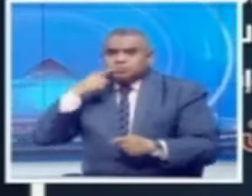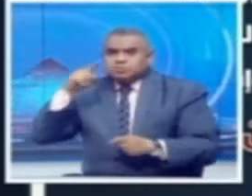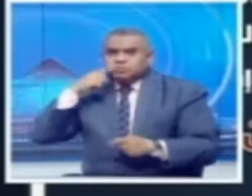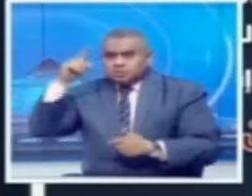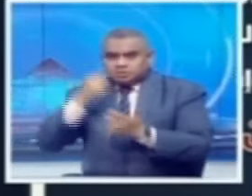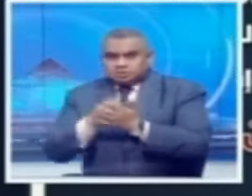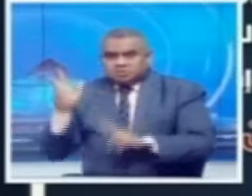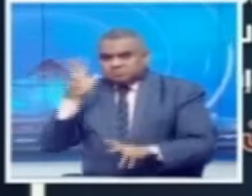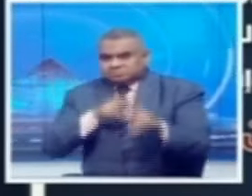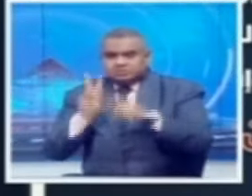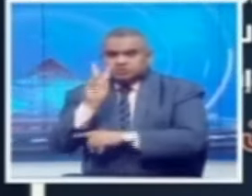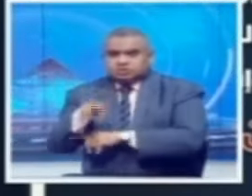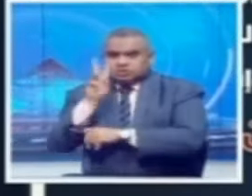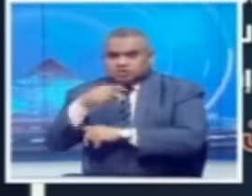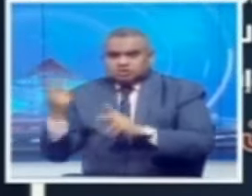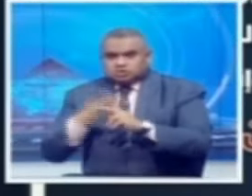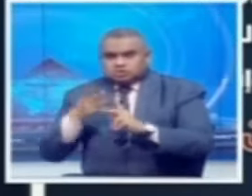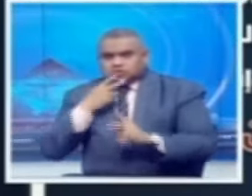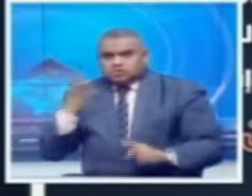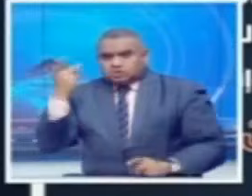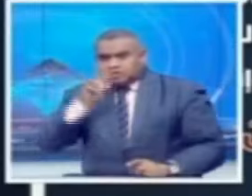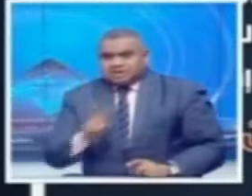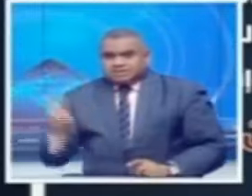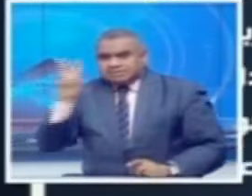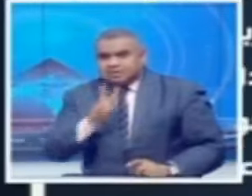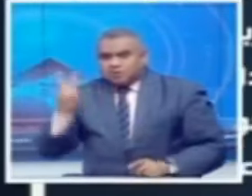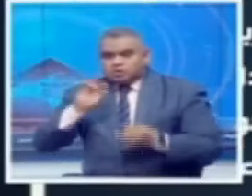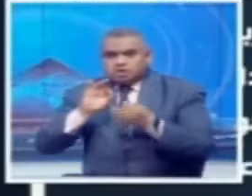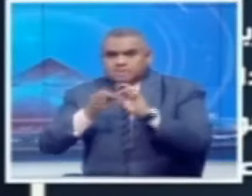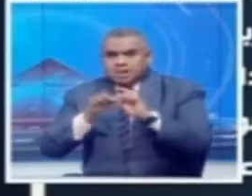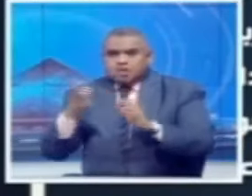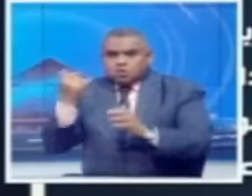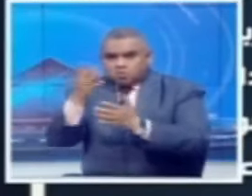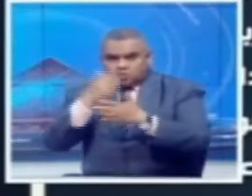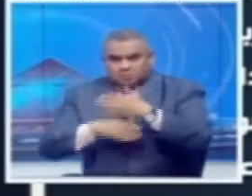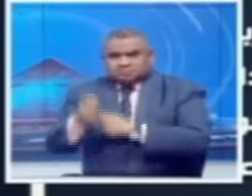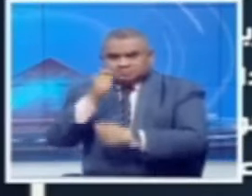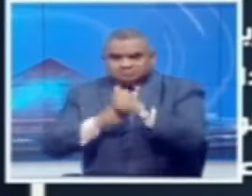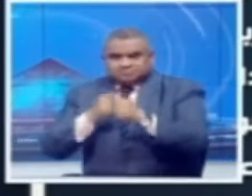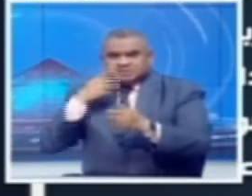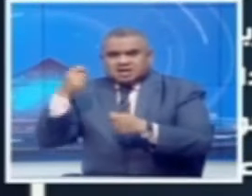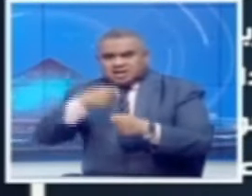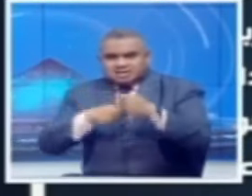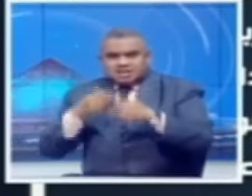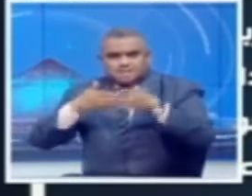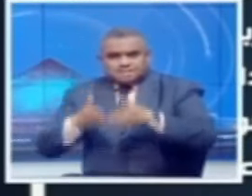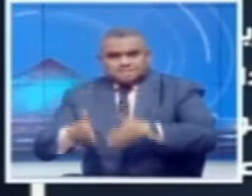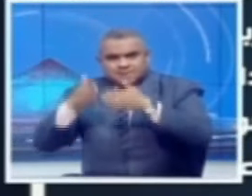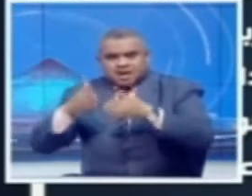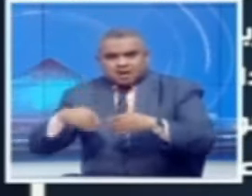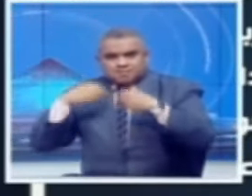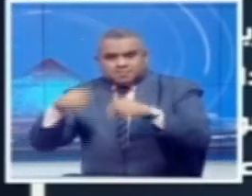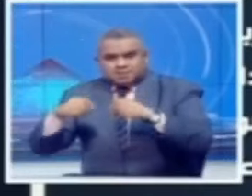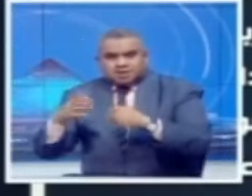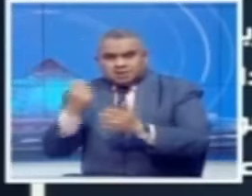على المواطنين واستولى على 17 مليون جنيه منهم بزعم توظيفها لهم في مجال الاستثمار العقاري مقابل حصولهم